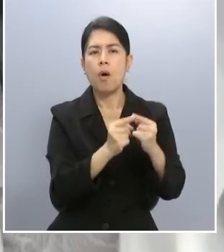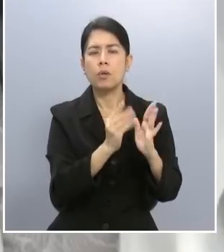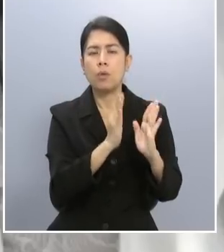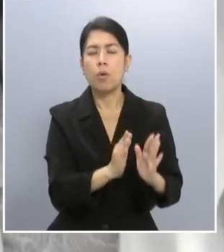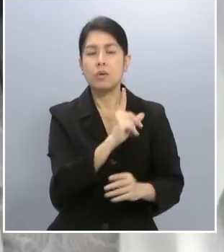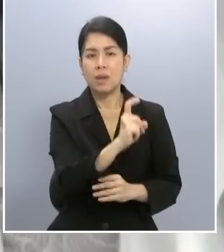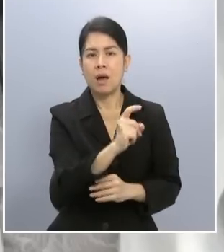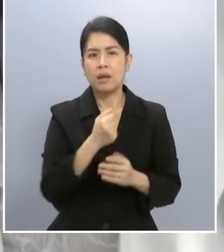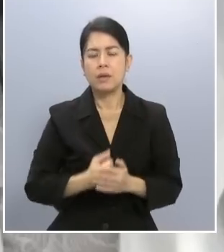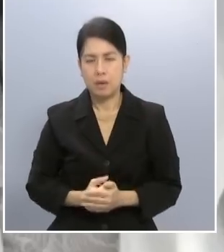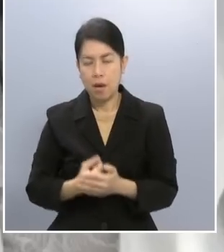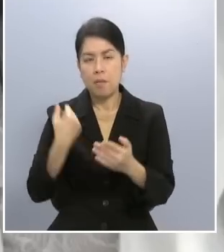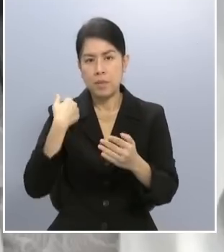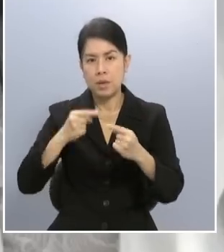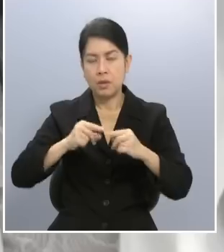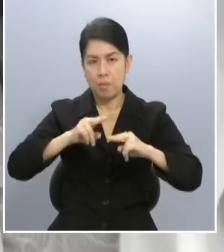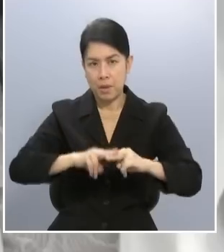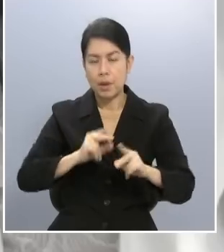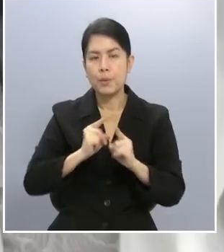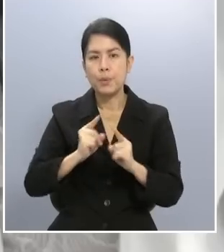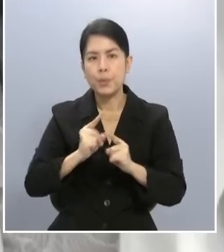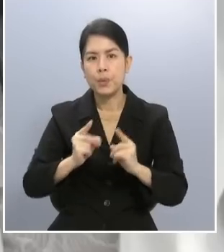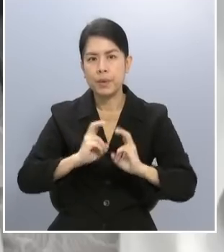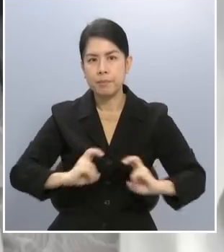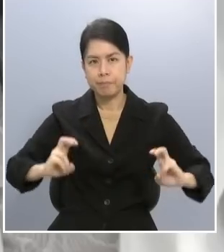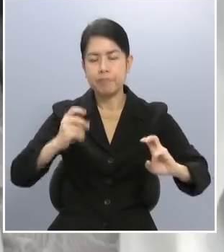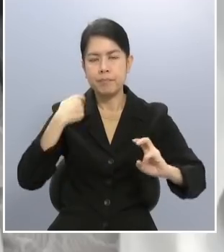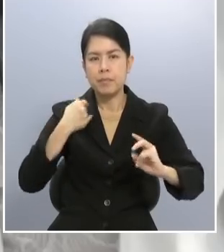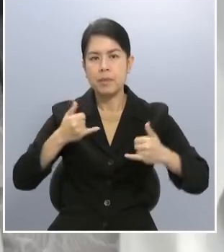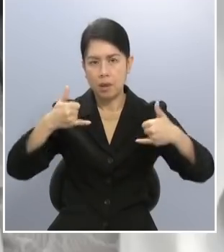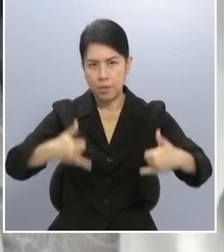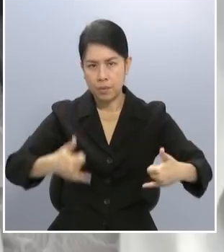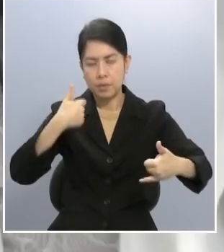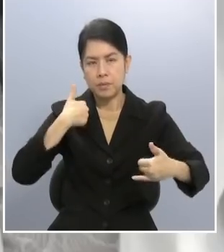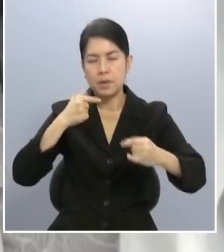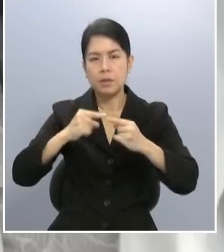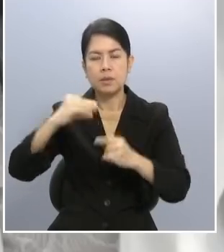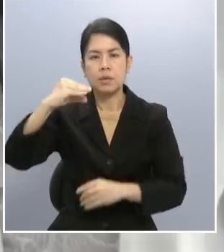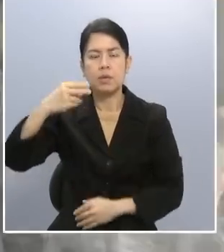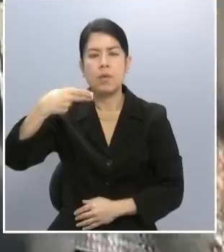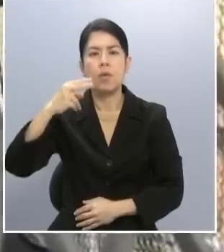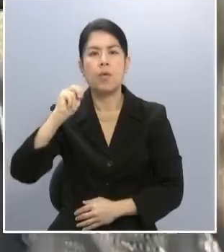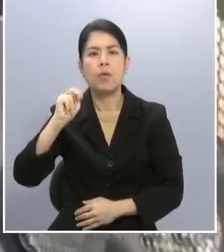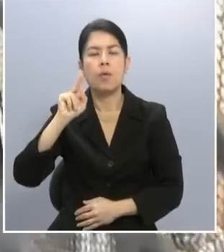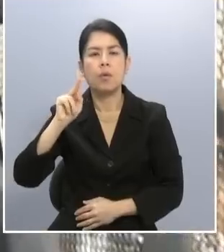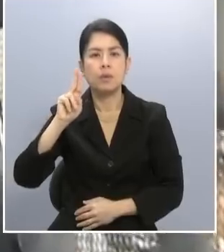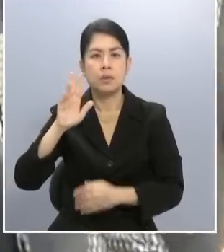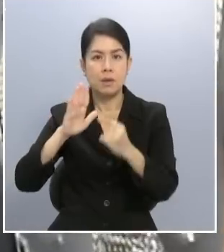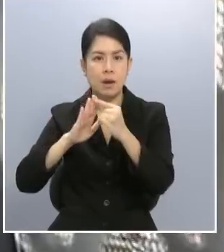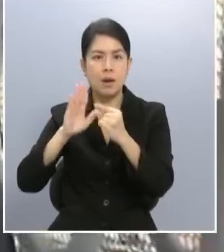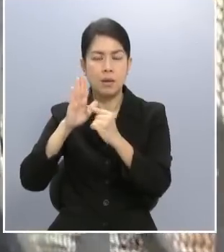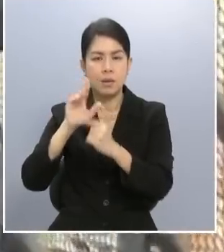มีการมาออกรายการหวนกระแสนะครับบอกว่าเธอเองเนี่ยได้รับการชักชวนจากผู้เป็นแม่